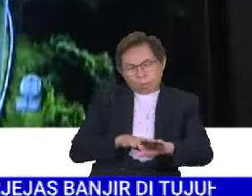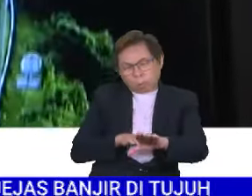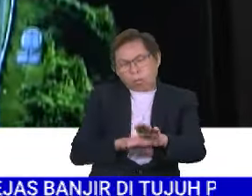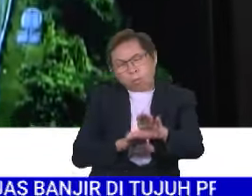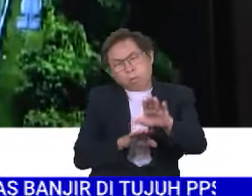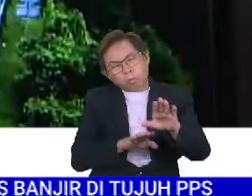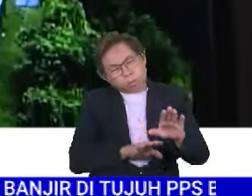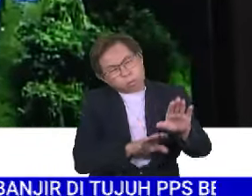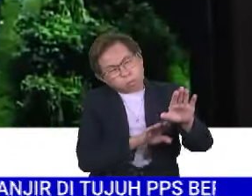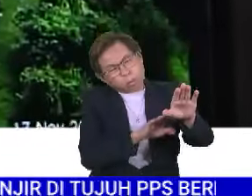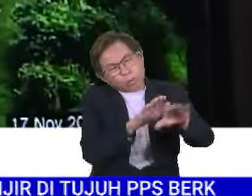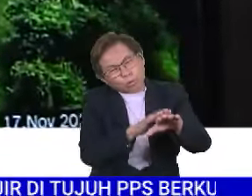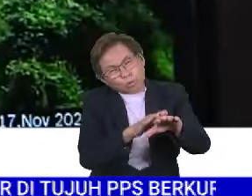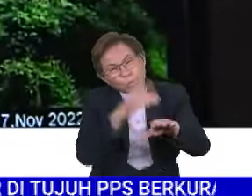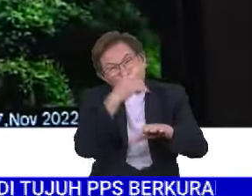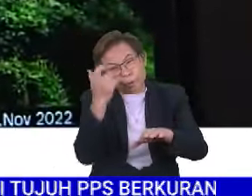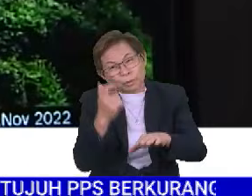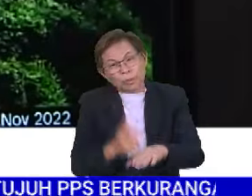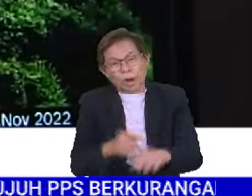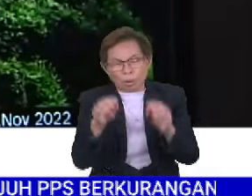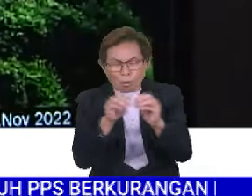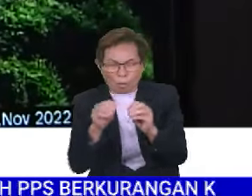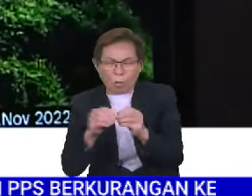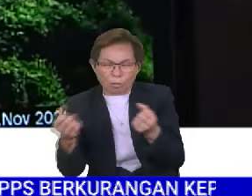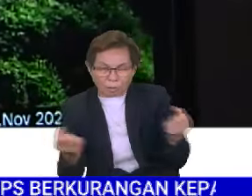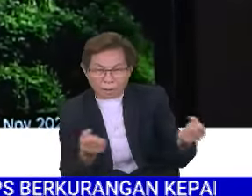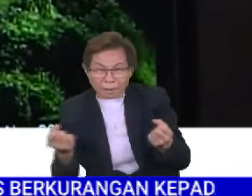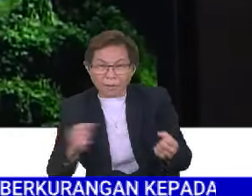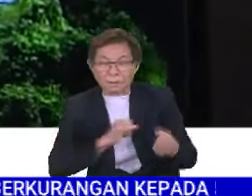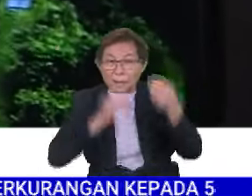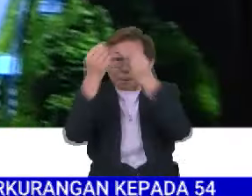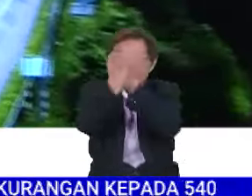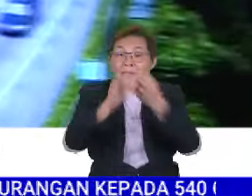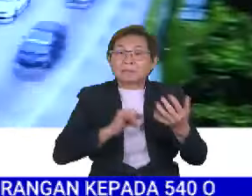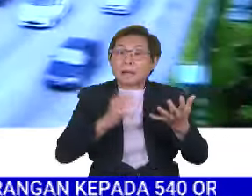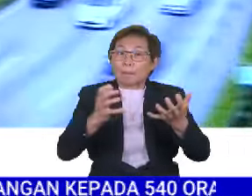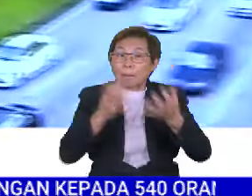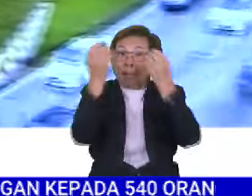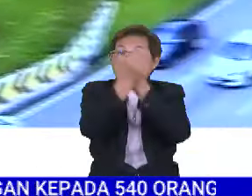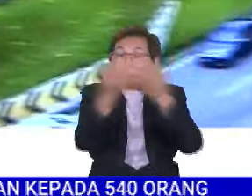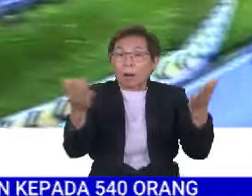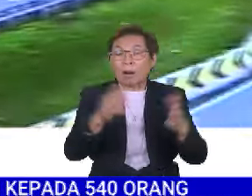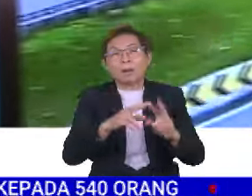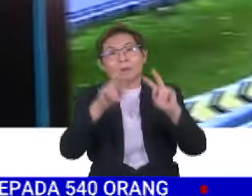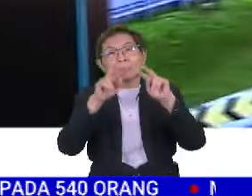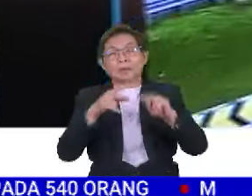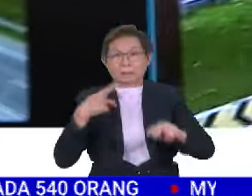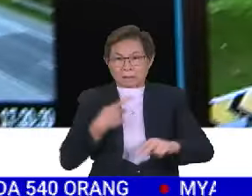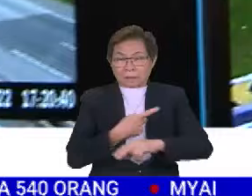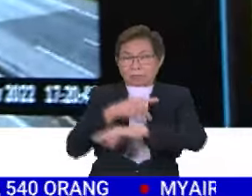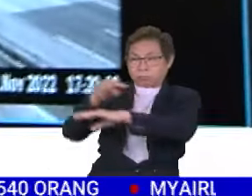perlahan. Berikutan terdapatnya faktor penambahan peningkatan trafik. Ingin saya maklumkan di sini, berdasarkan pemantauan pihak